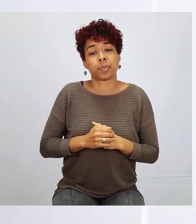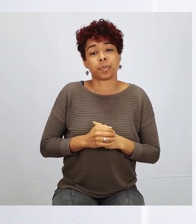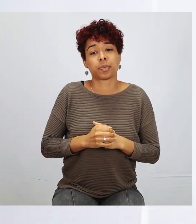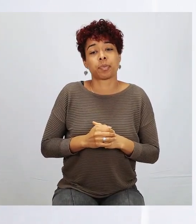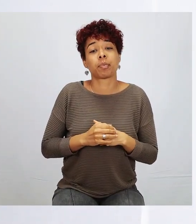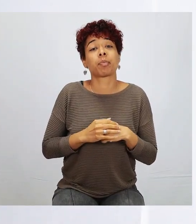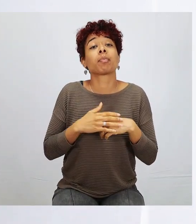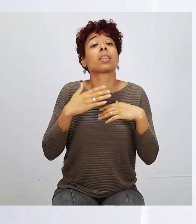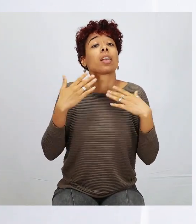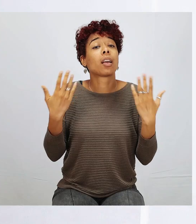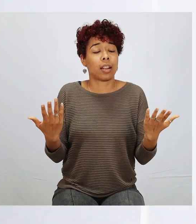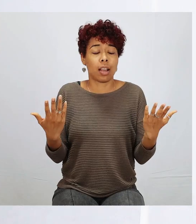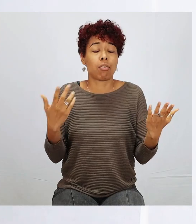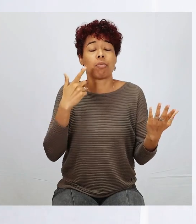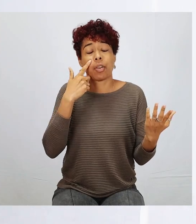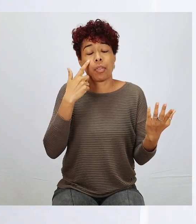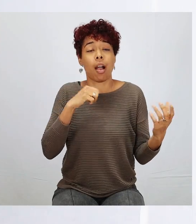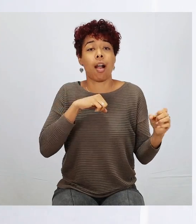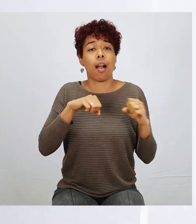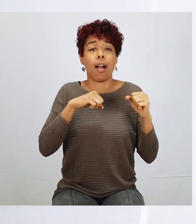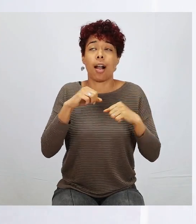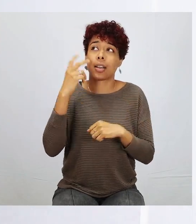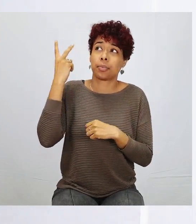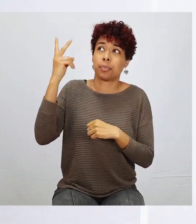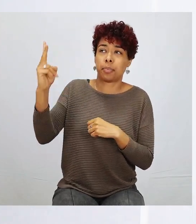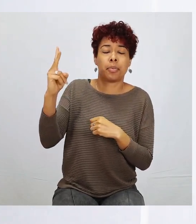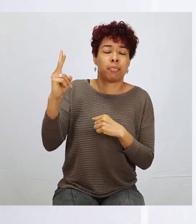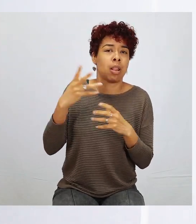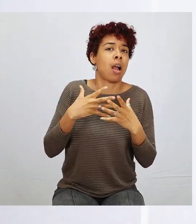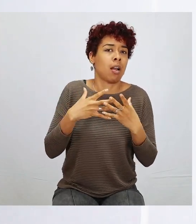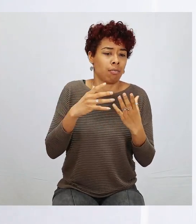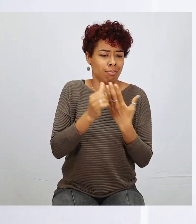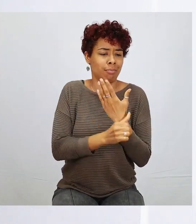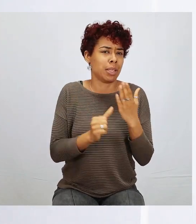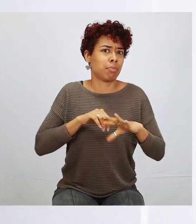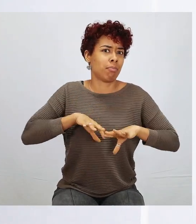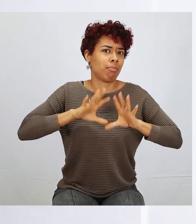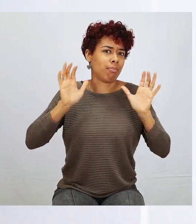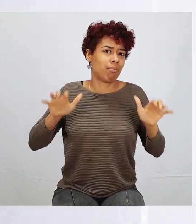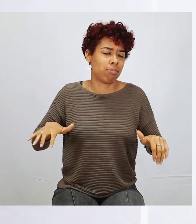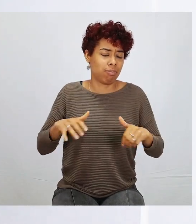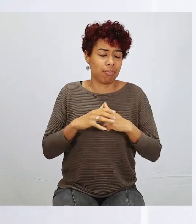faire défiler devant nos yeux quelques actes de Dieu. La Bible en est remplie en fait.